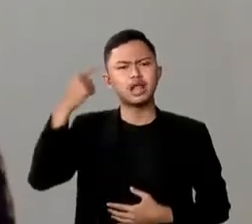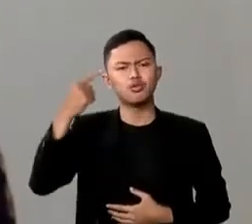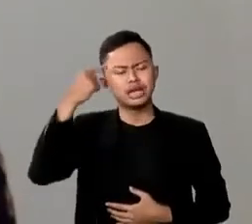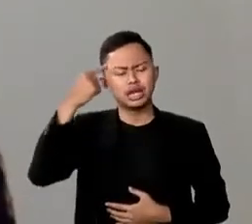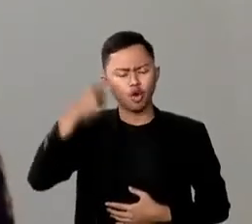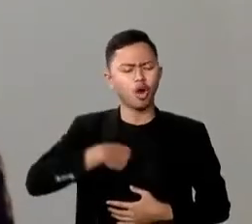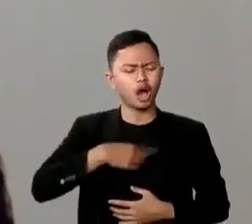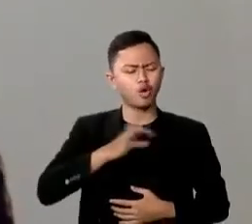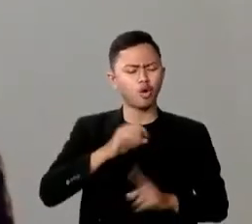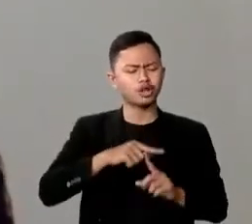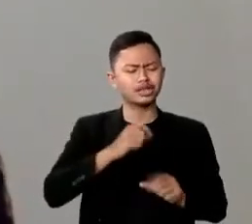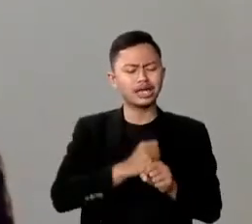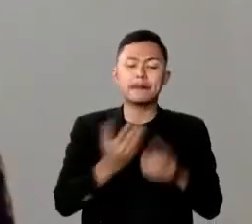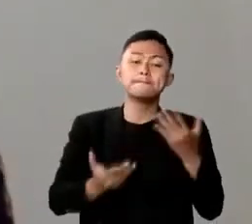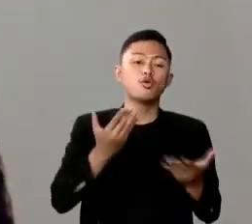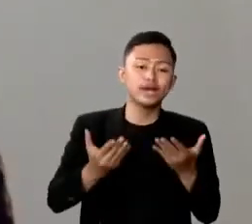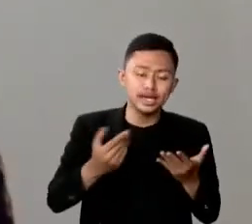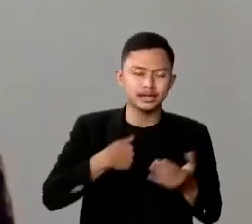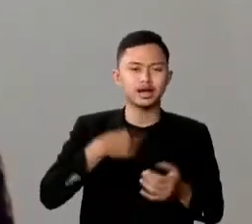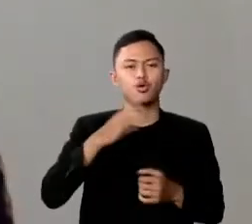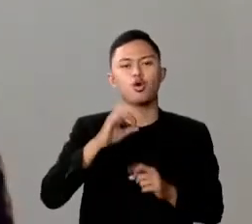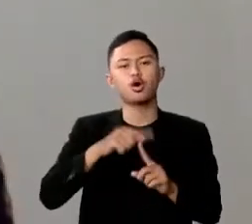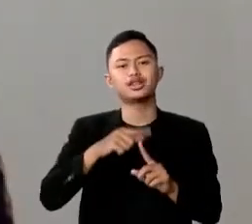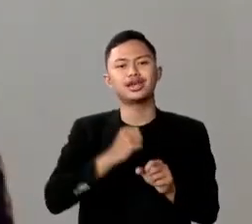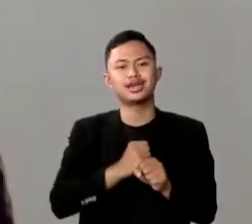dengan orang lain di luar